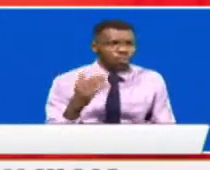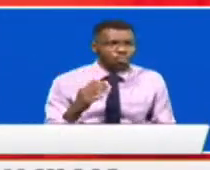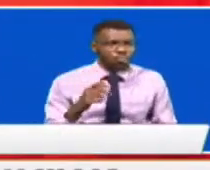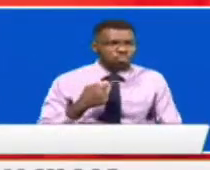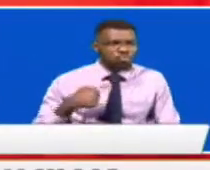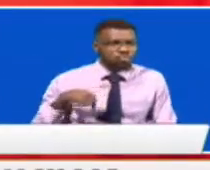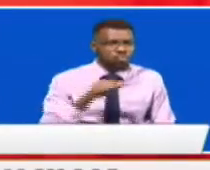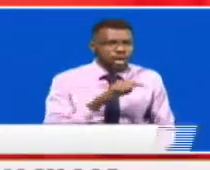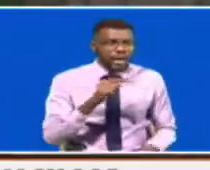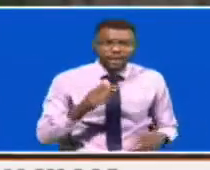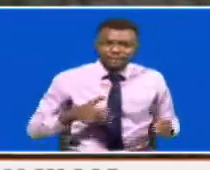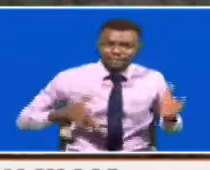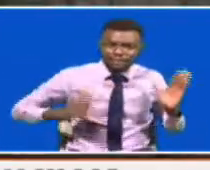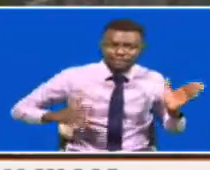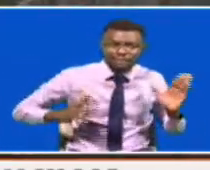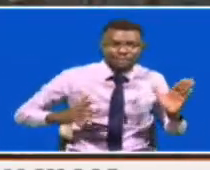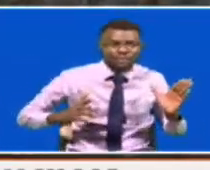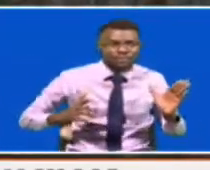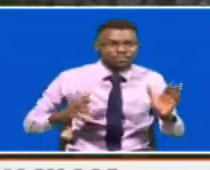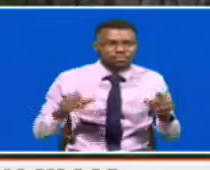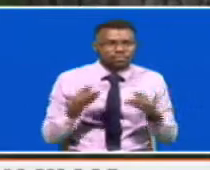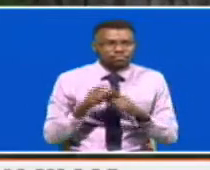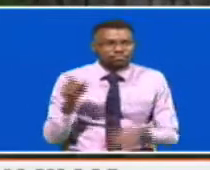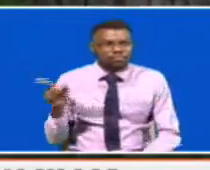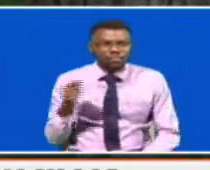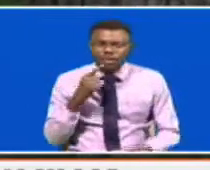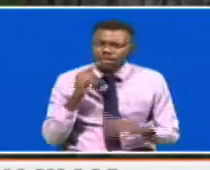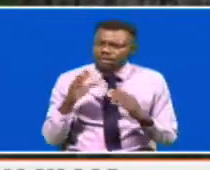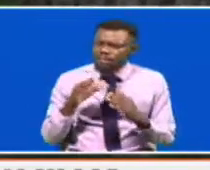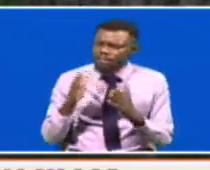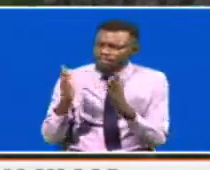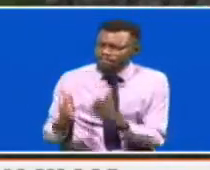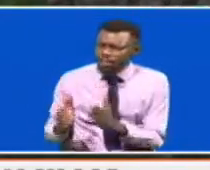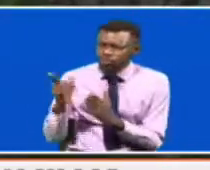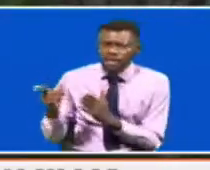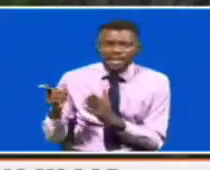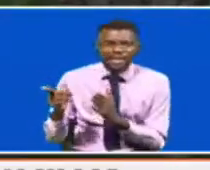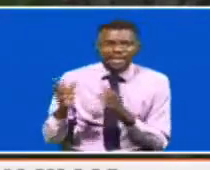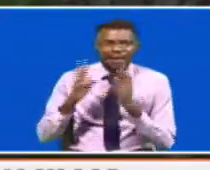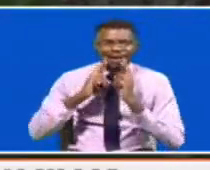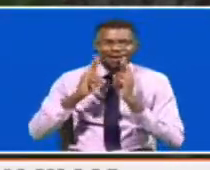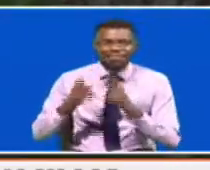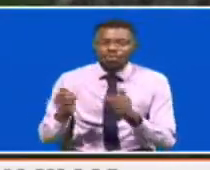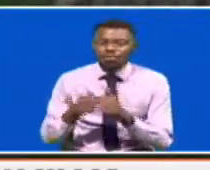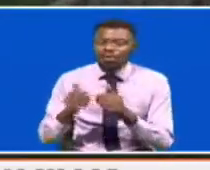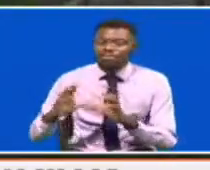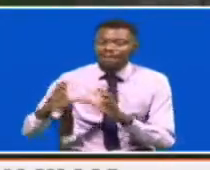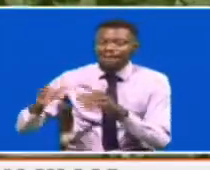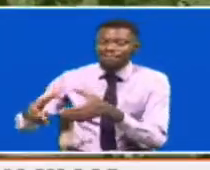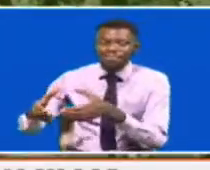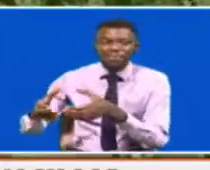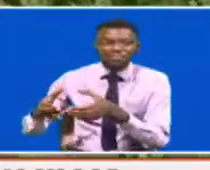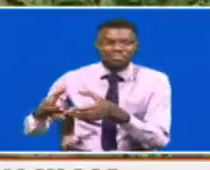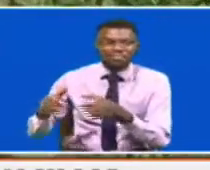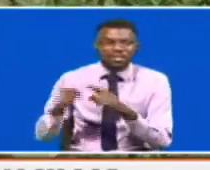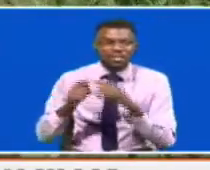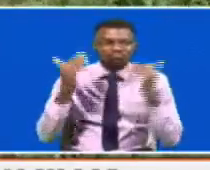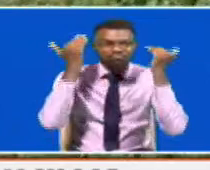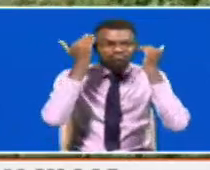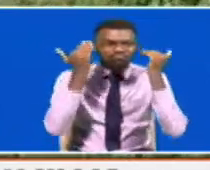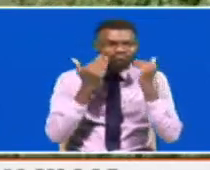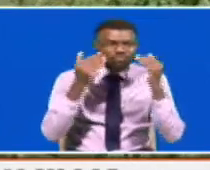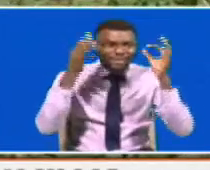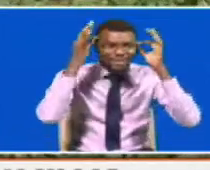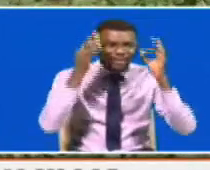tukaanza kutoroka. Kulingana na Wanjiru, jamaa huyo alimshtaki pamoja na kampuni ya Embakasi Ranching, na uamuzi wa koti ukabaini